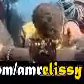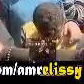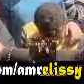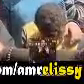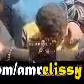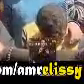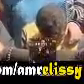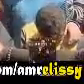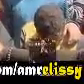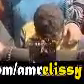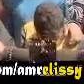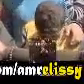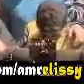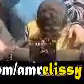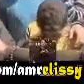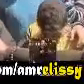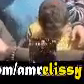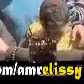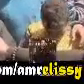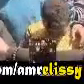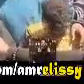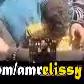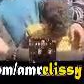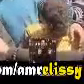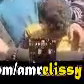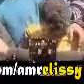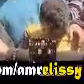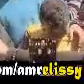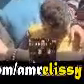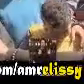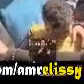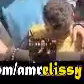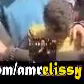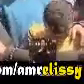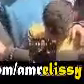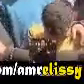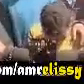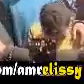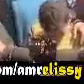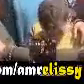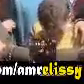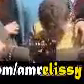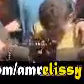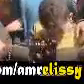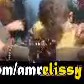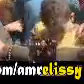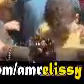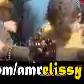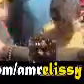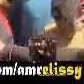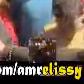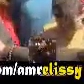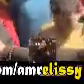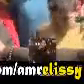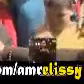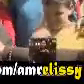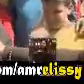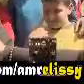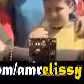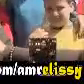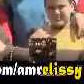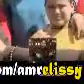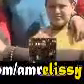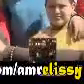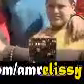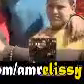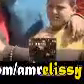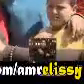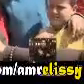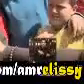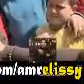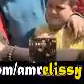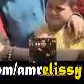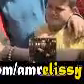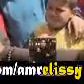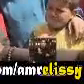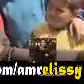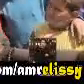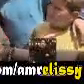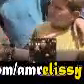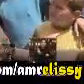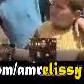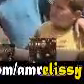يكون سليم يكون صحي، يعني احنا عاملين حاليا عاملينه على حسابنا ماشي جهود